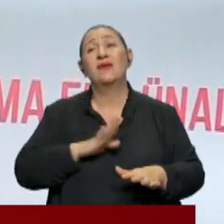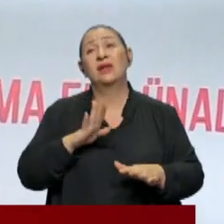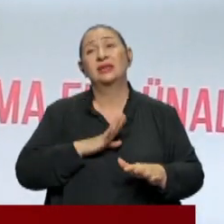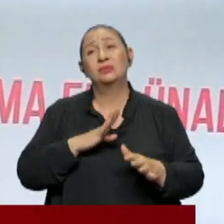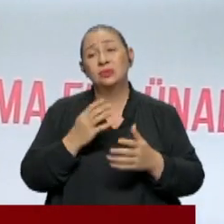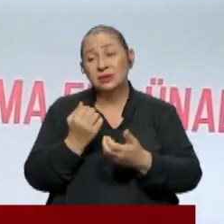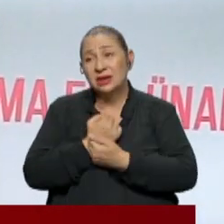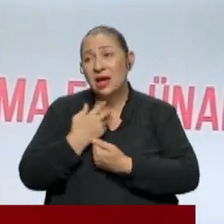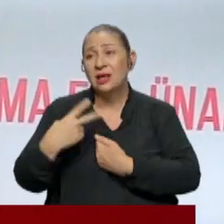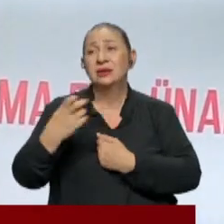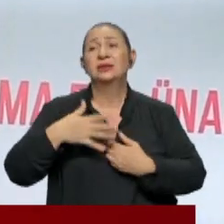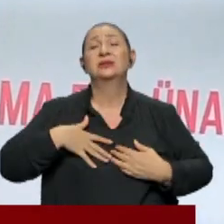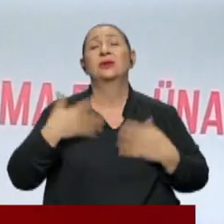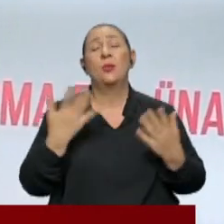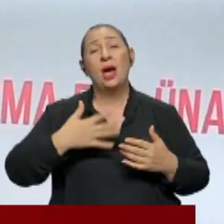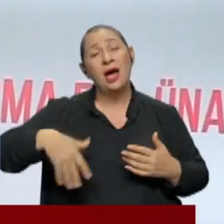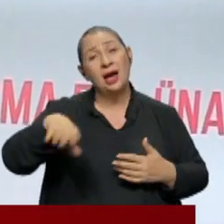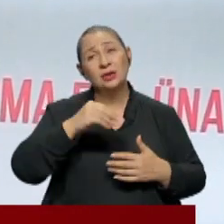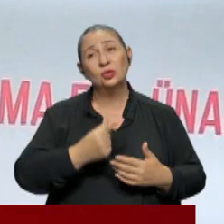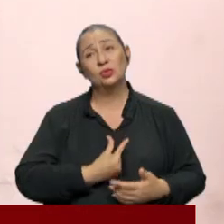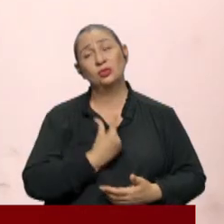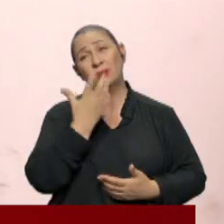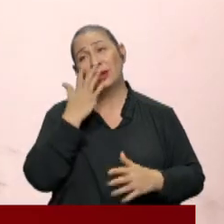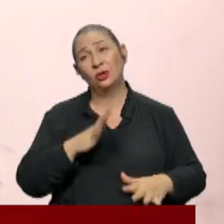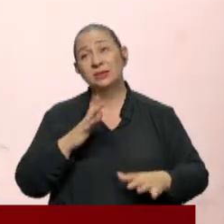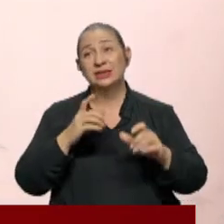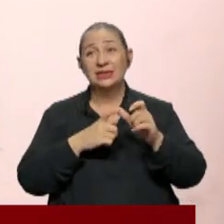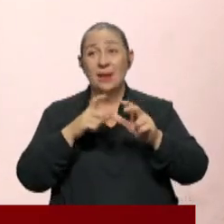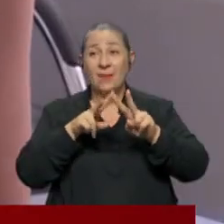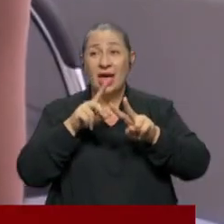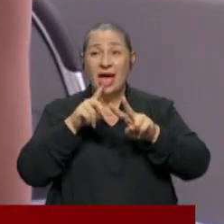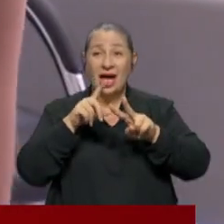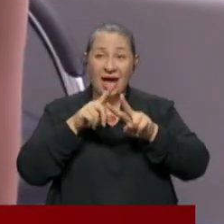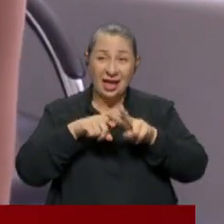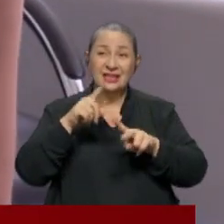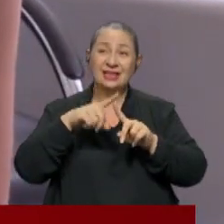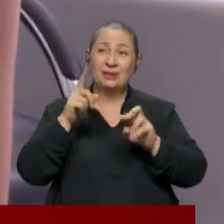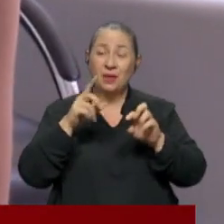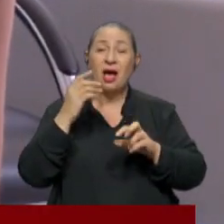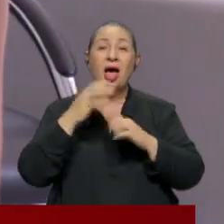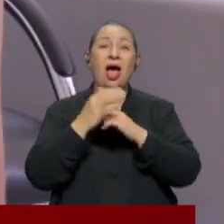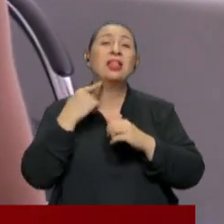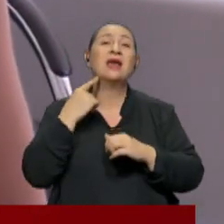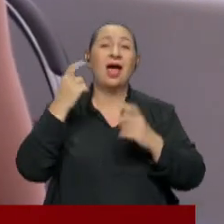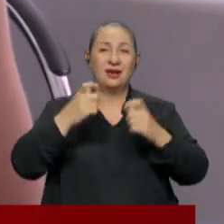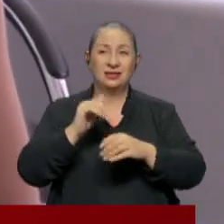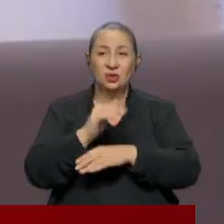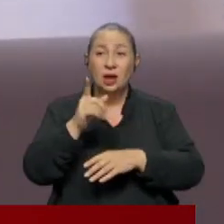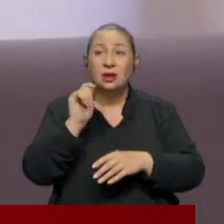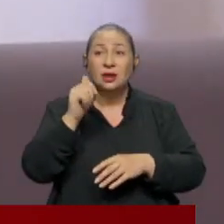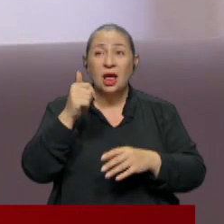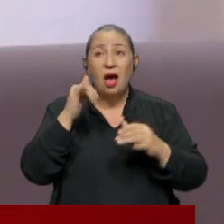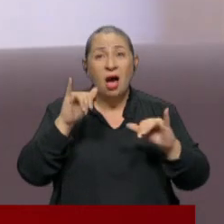Kucağımdan ayrılmasını istemiyorum. Herkesten umut bekliyorum. SMA tip 1 hastası Ela Ünal Alanya'da yaşıyor. Durumu günden